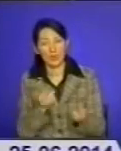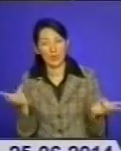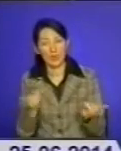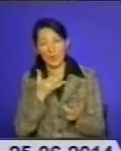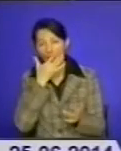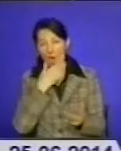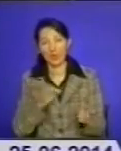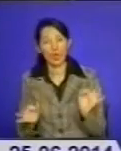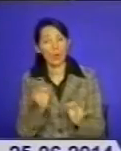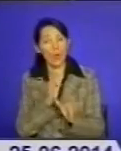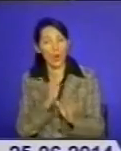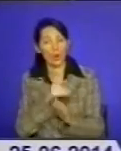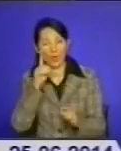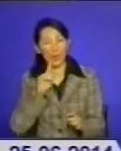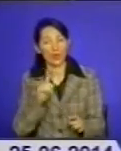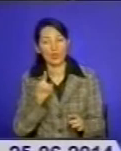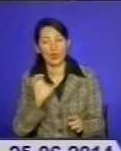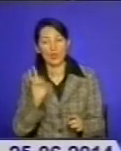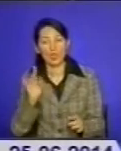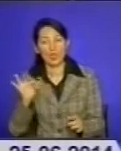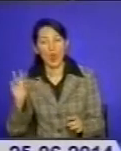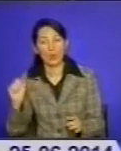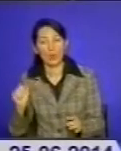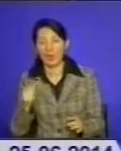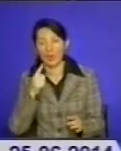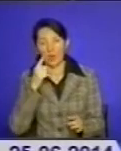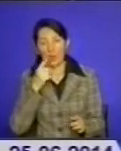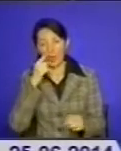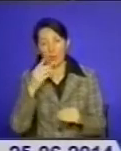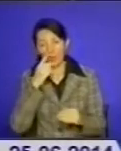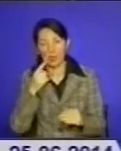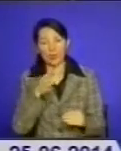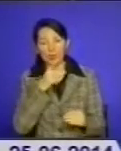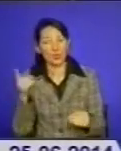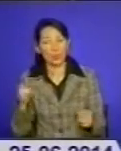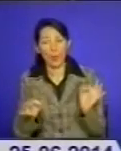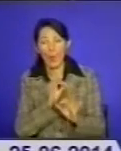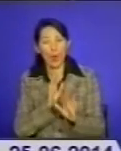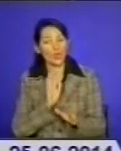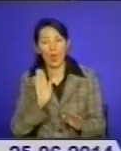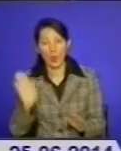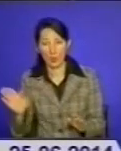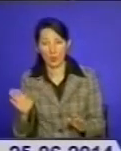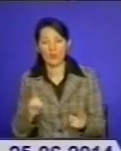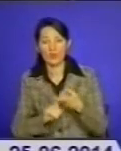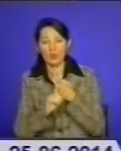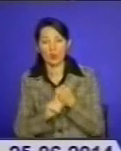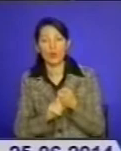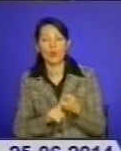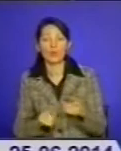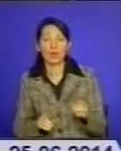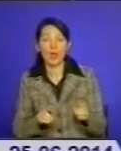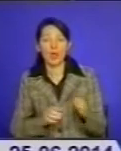поки синоптики її найближчим часом не прогнозують. Тож на завершення нагадаємо, у зв'язку з виходом активного циклону з південного